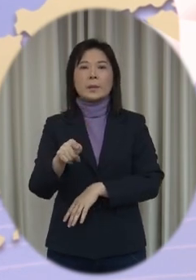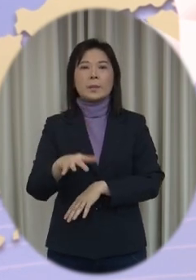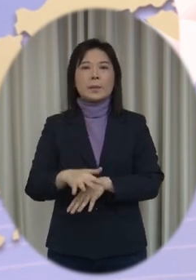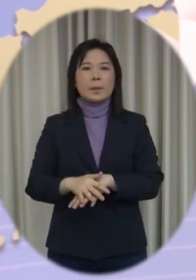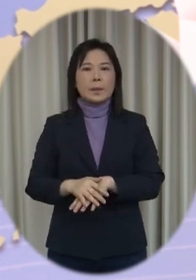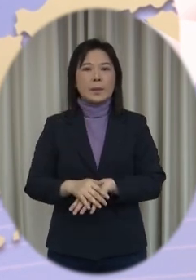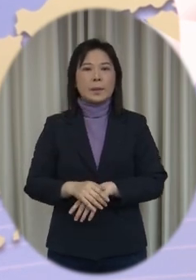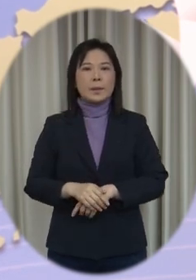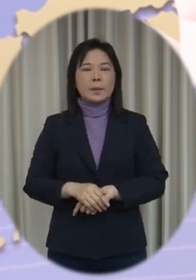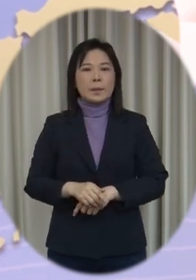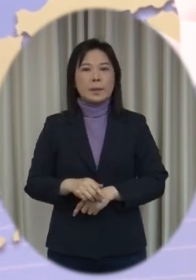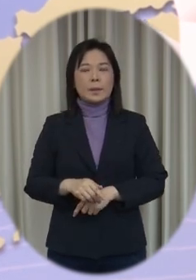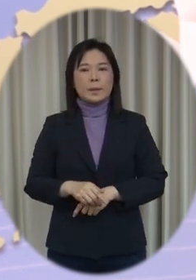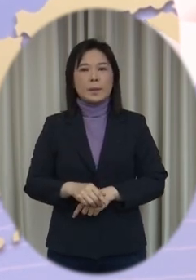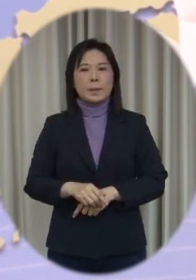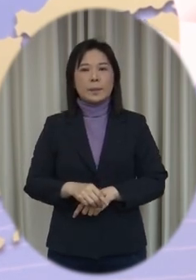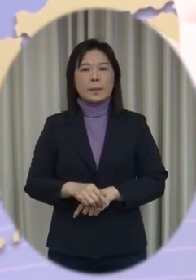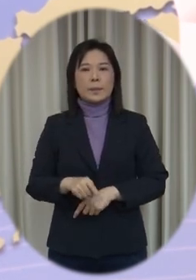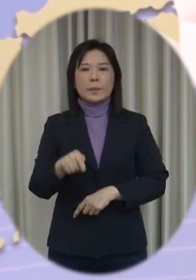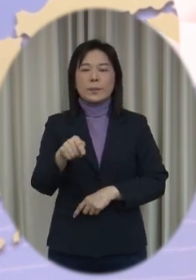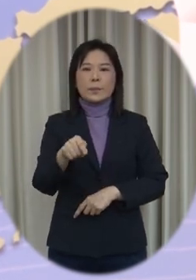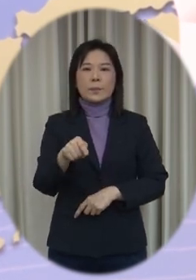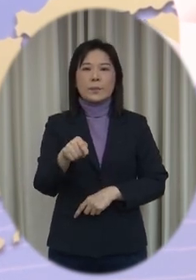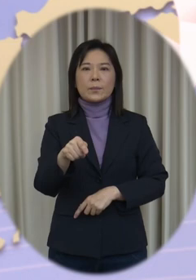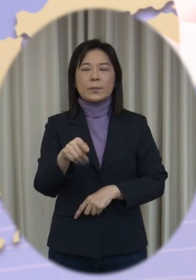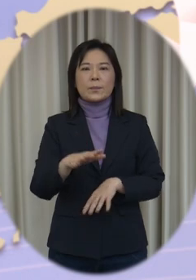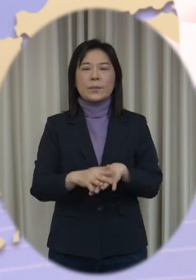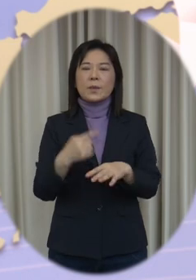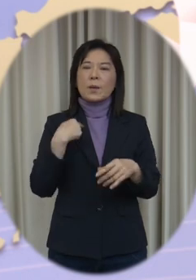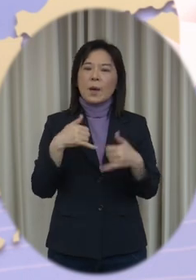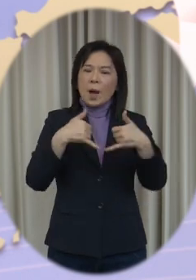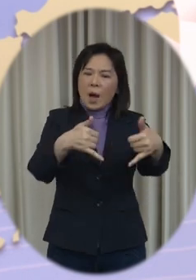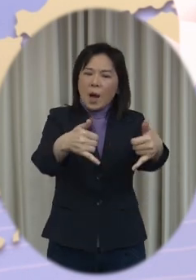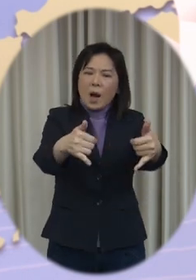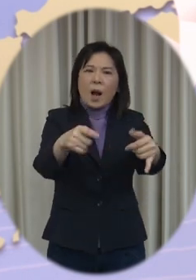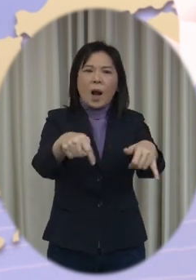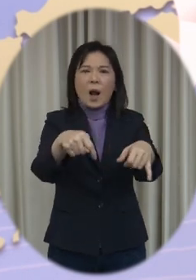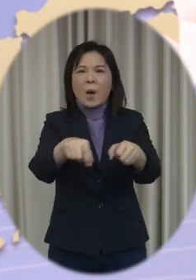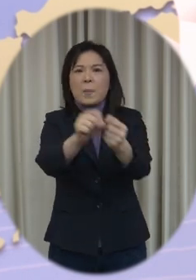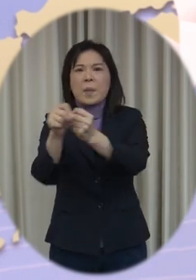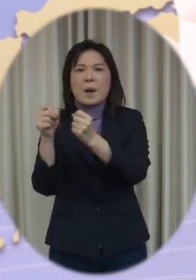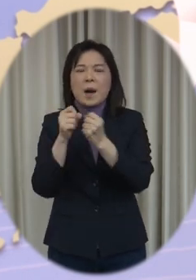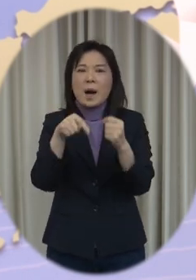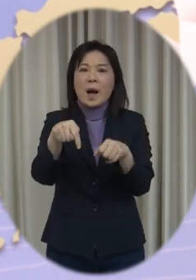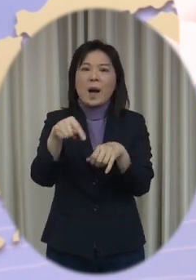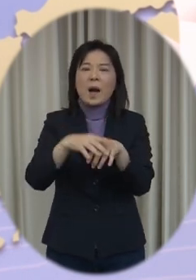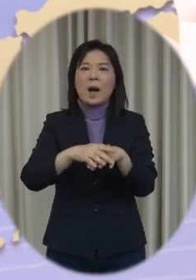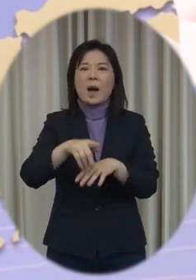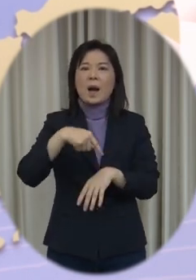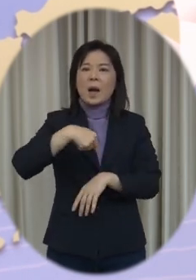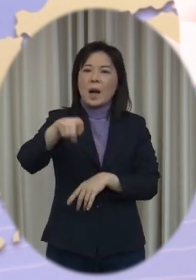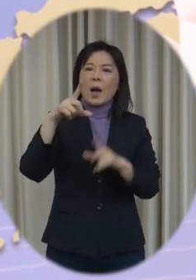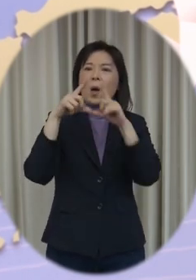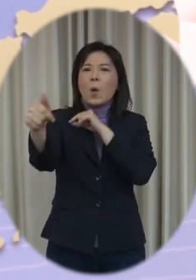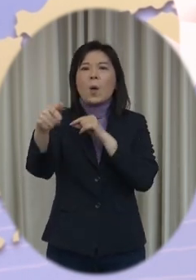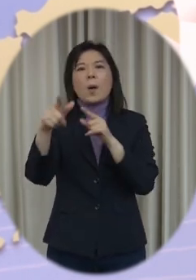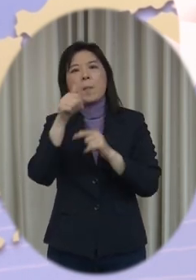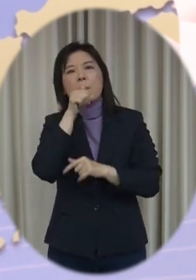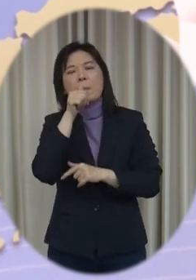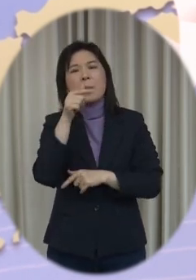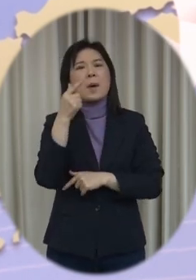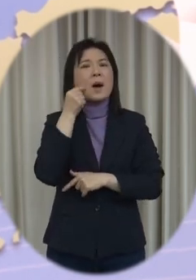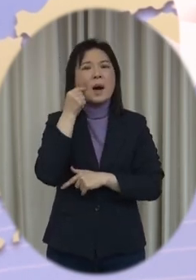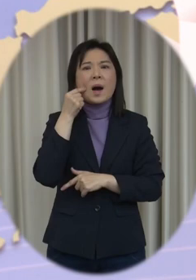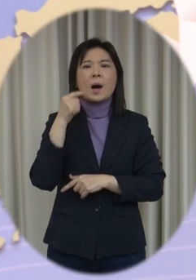塌、道路中断而无法返回家园，只能